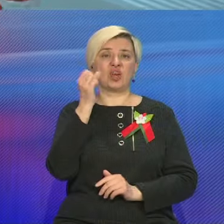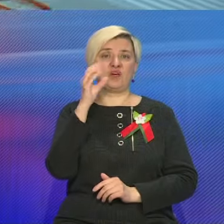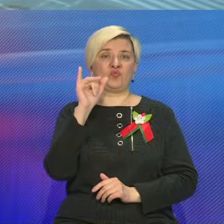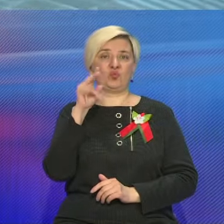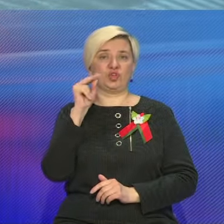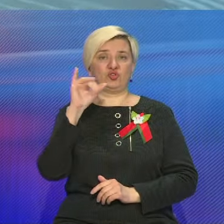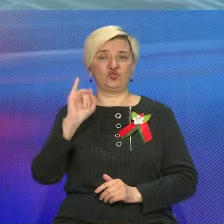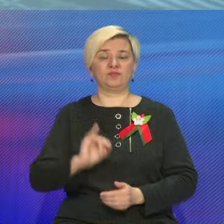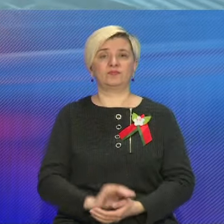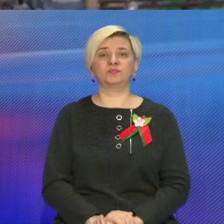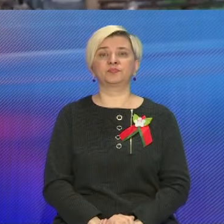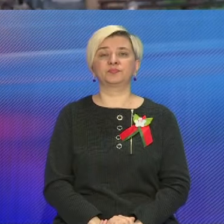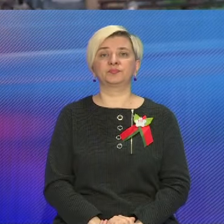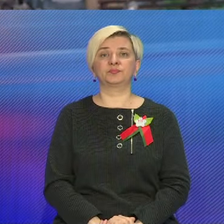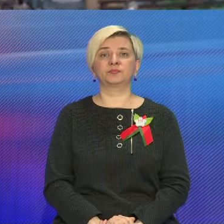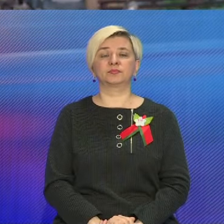ураженнями.